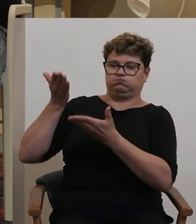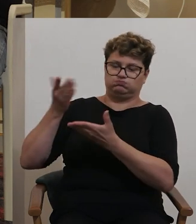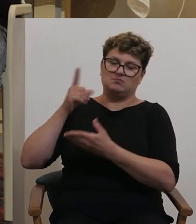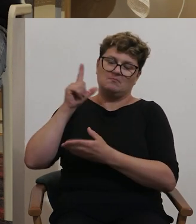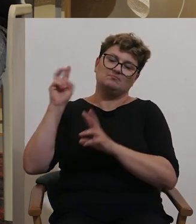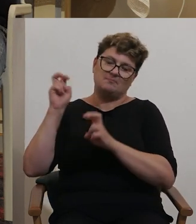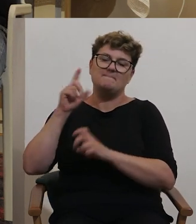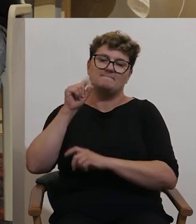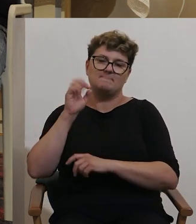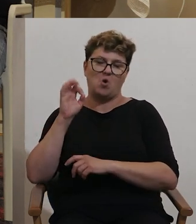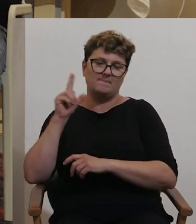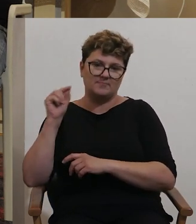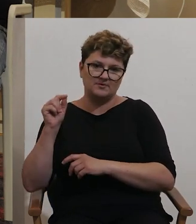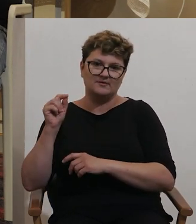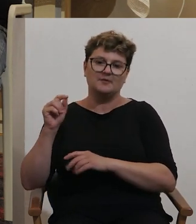powiedzieliśmy,